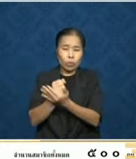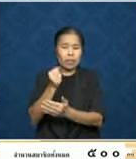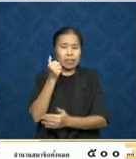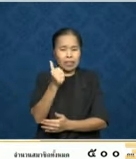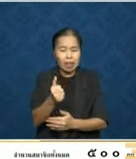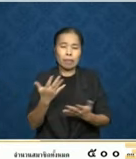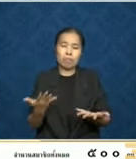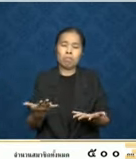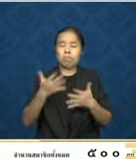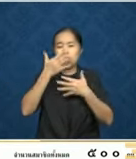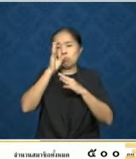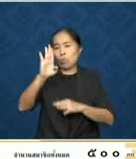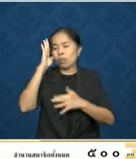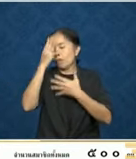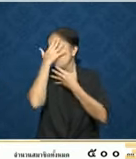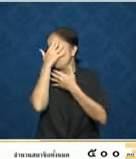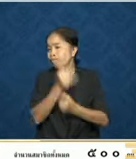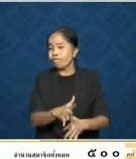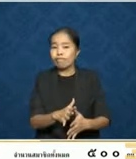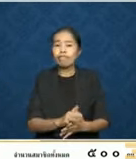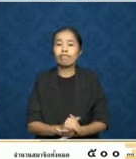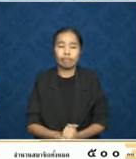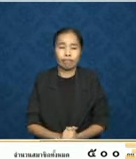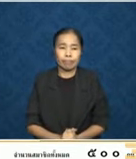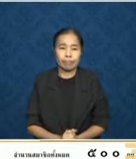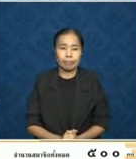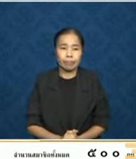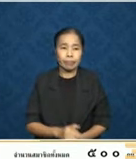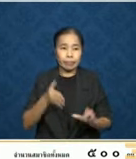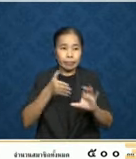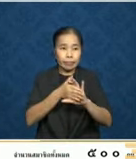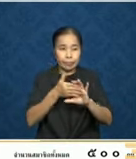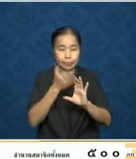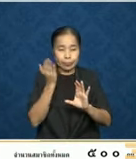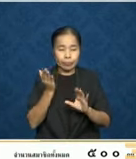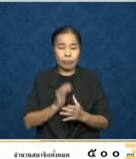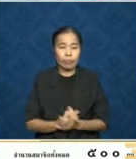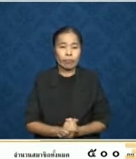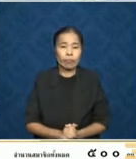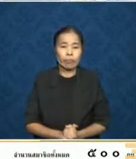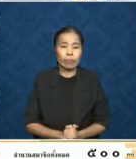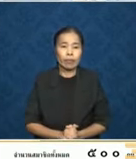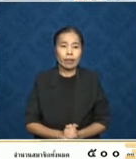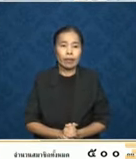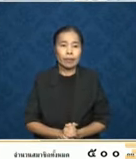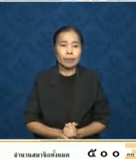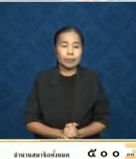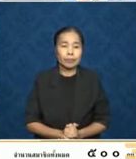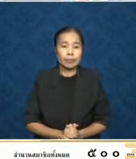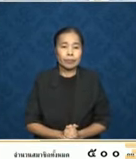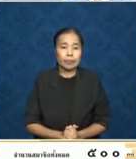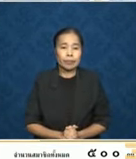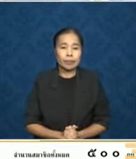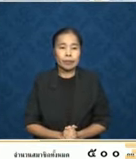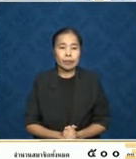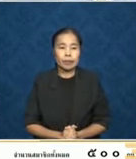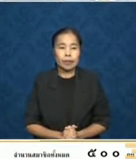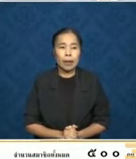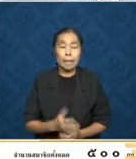คะเดี๋ยวขอสไลด์ภาพที่9นะคะวันดีคืนดีนะคะท่านประธ